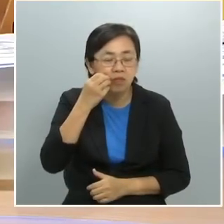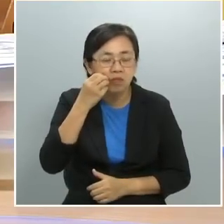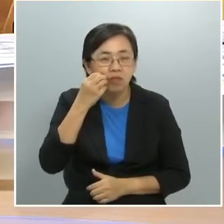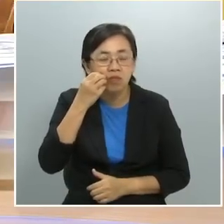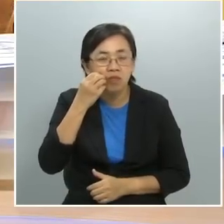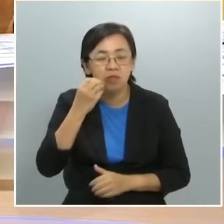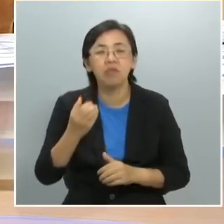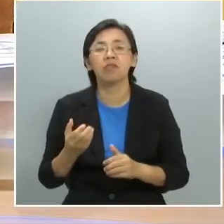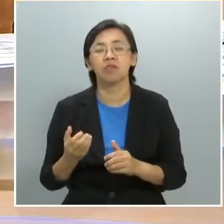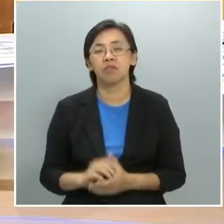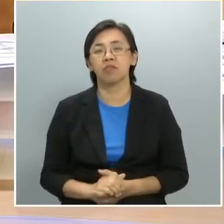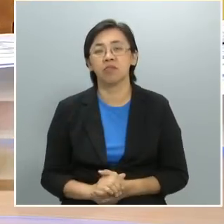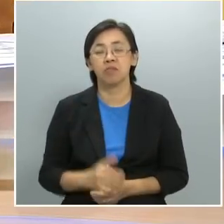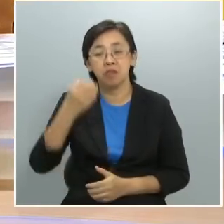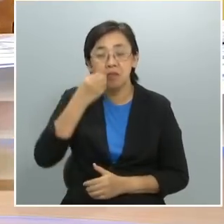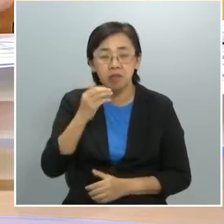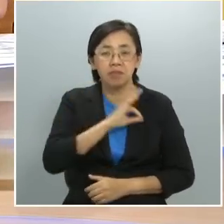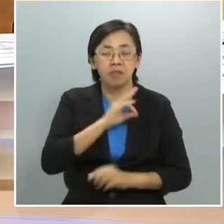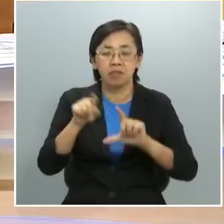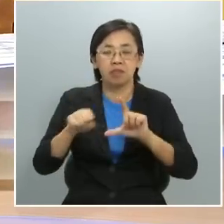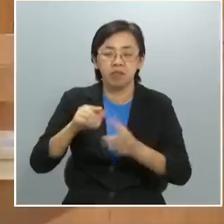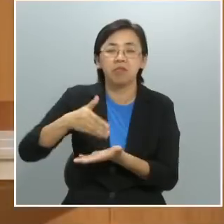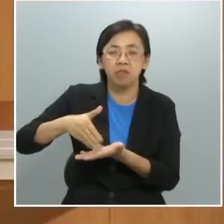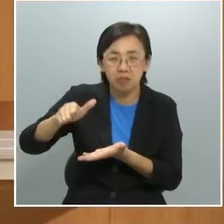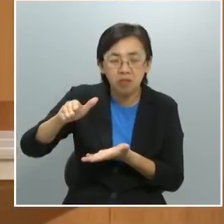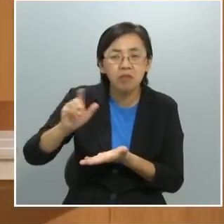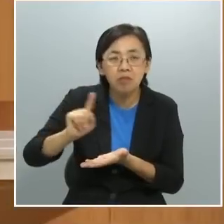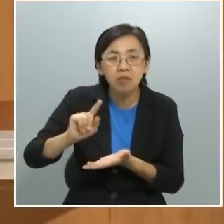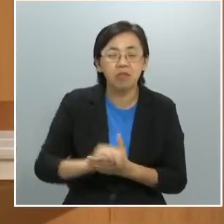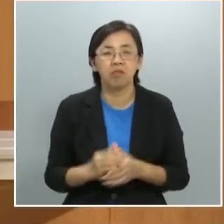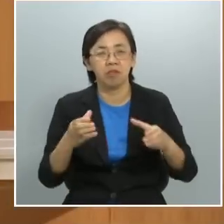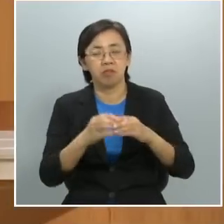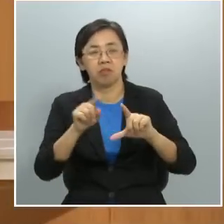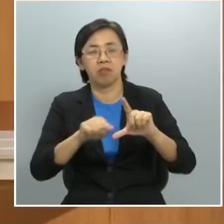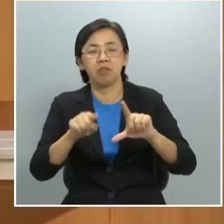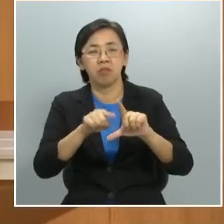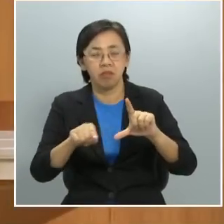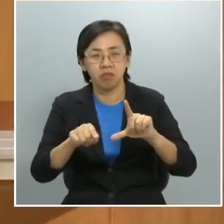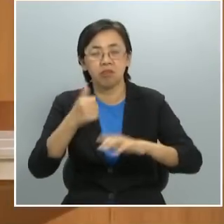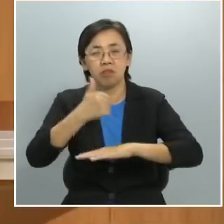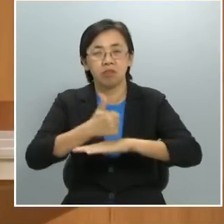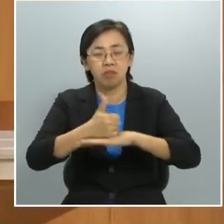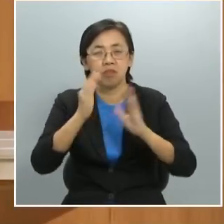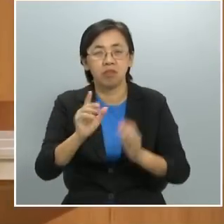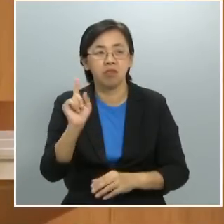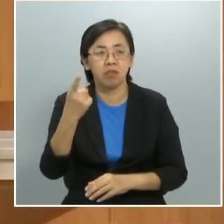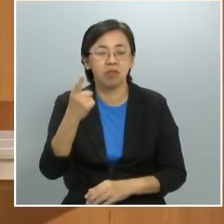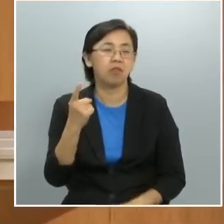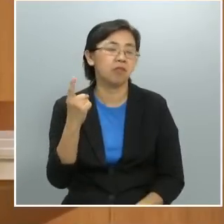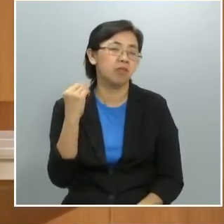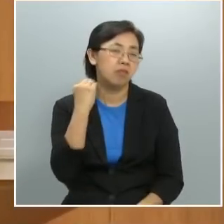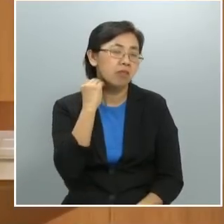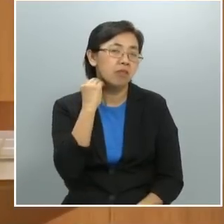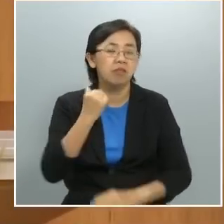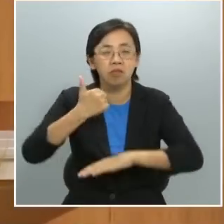ติพาดาออกจากสมาชิกพรรคเพื่อที่จะให้พรรคก้าวไกลหัวหน้าพรรคคนใหม่คุณชัยวัฒน์ตุลาธนเป็นผู้